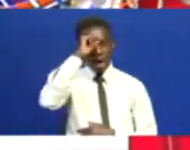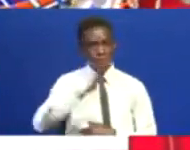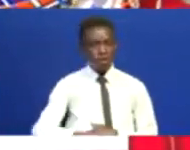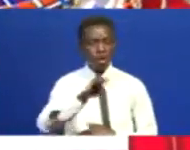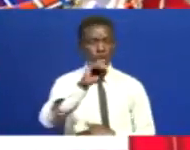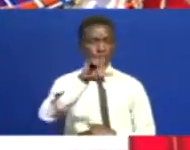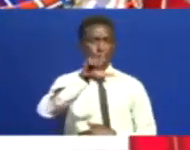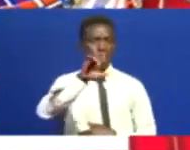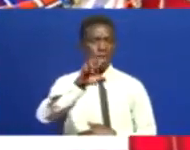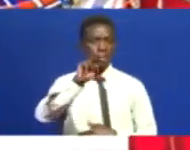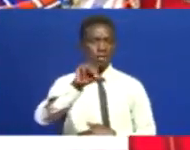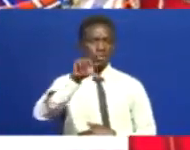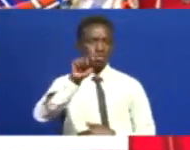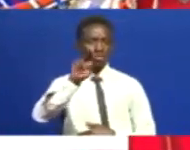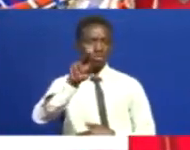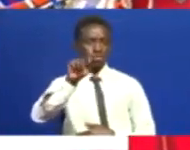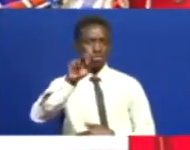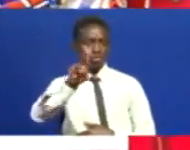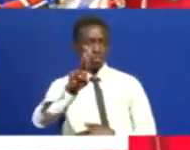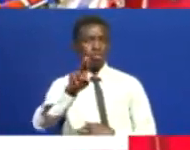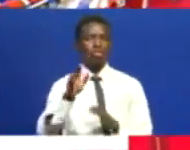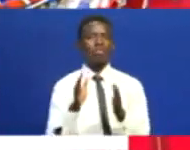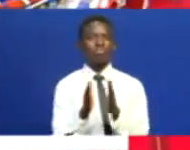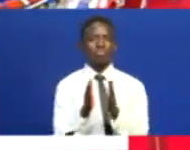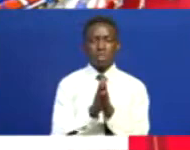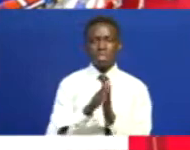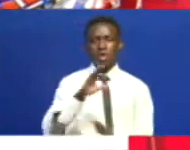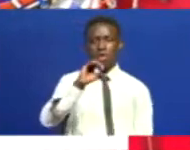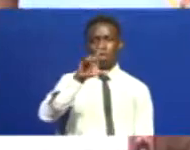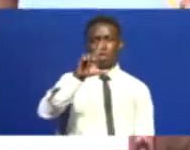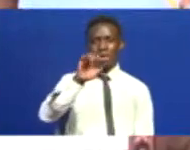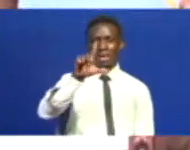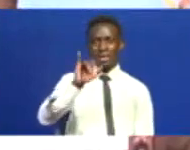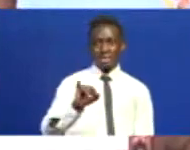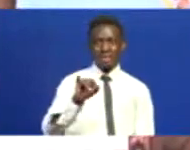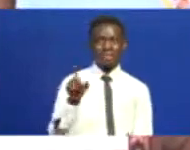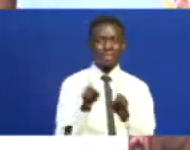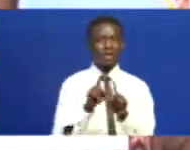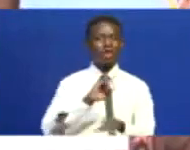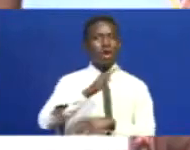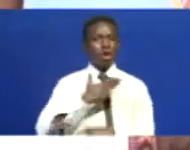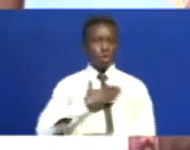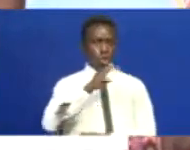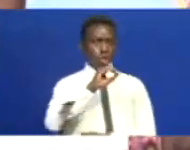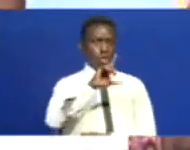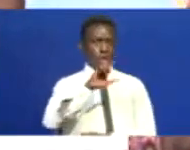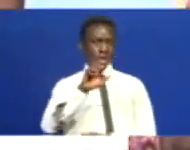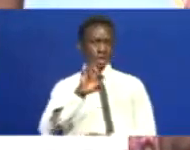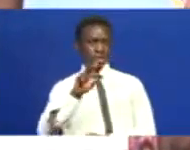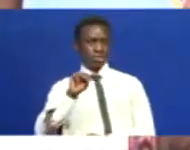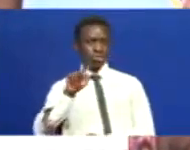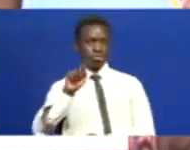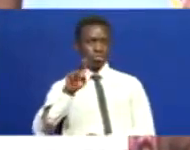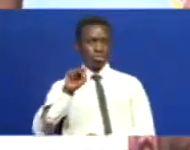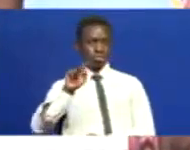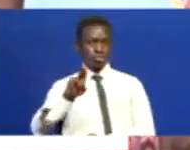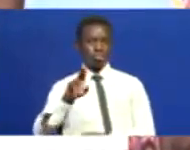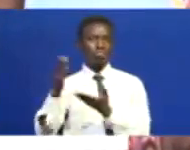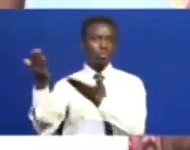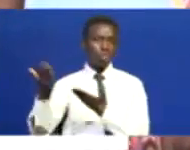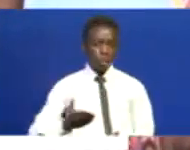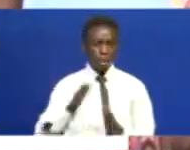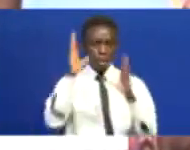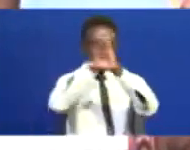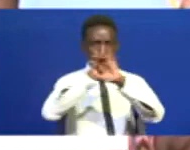Governor Lelelit kutoka Samburu, mwenyeji wetu akiwa ni Olentutu, tumemkaribisha rais, naibu wake na waziri mkuu wakuja